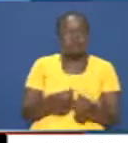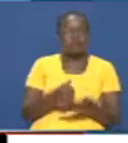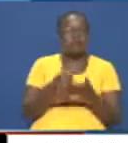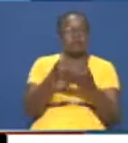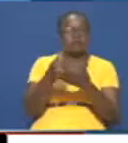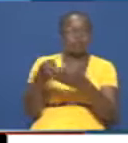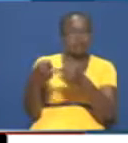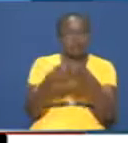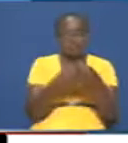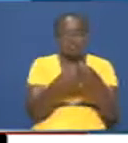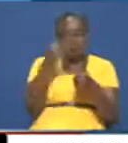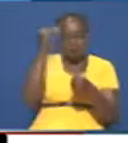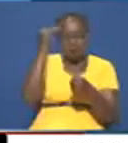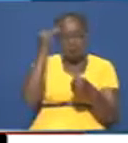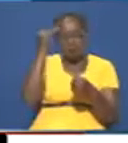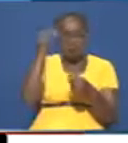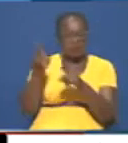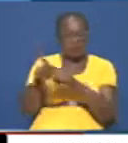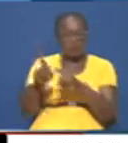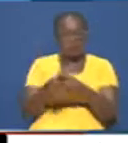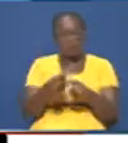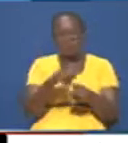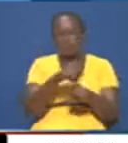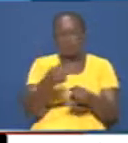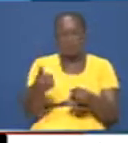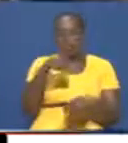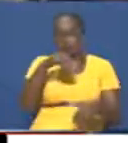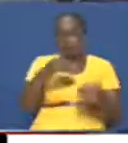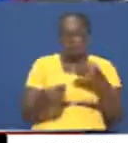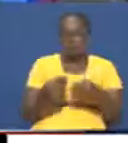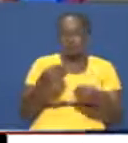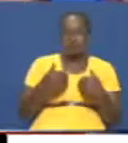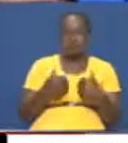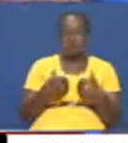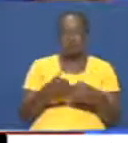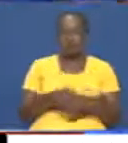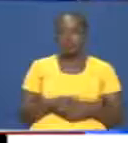za kiakili pamoja na wale walio na ulemavu.